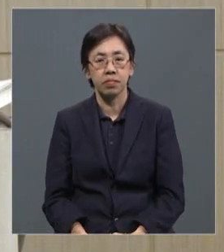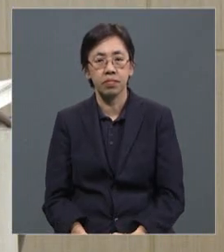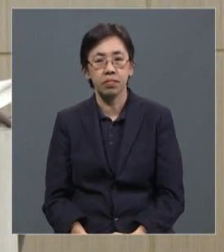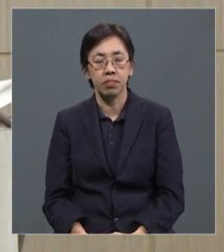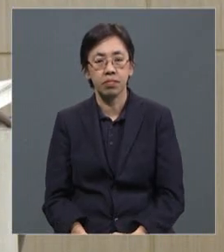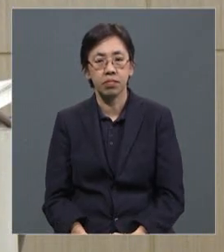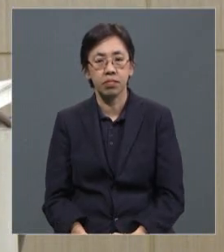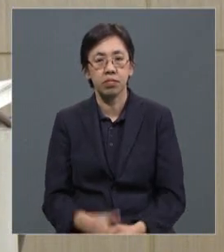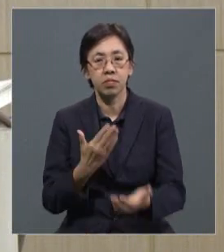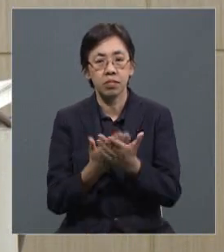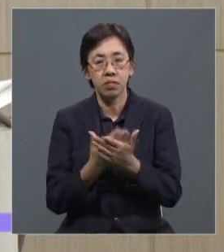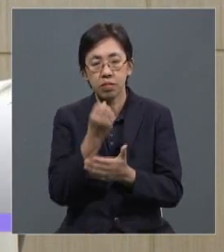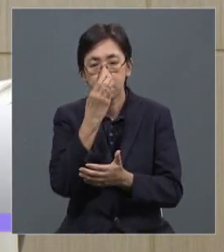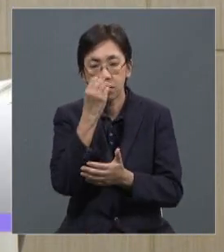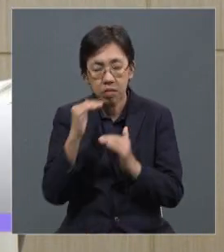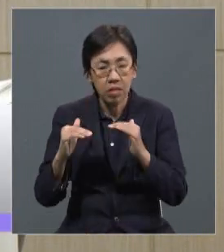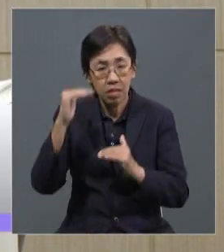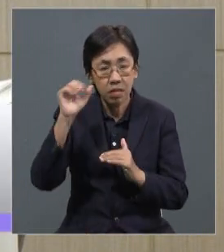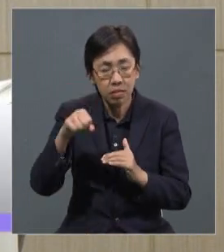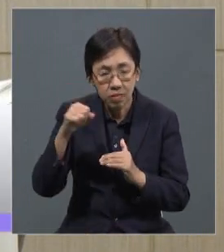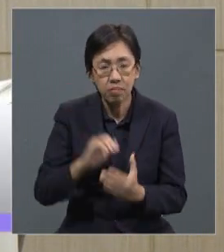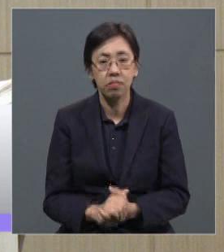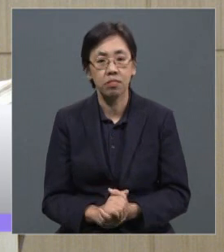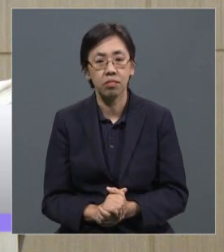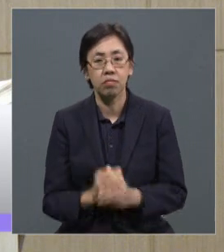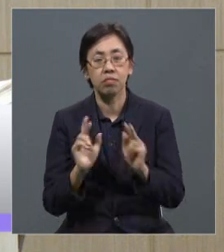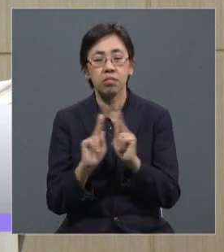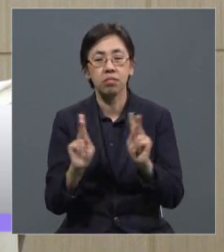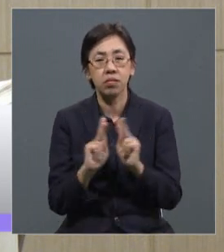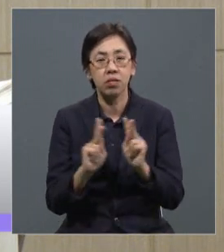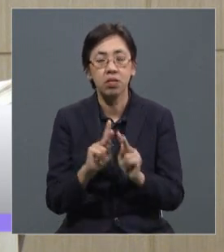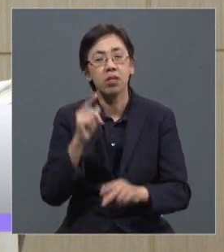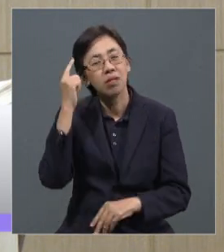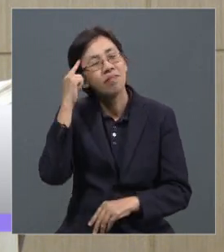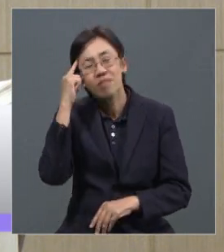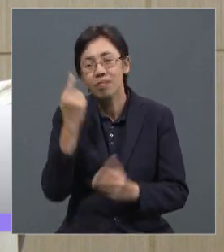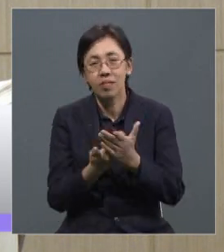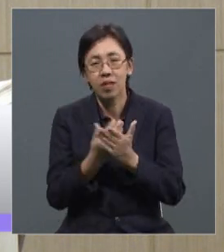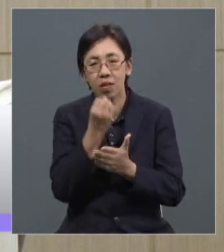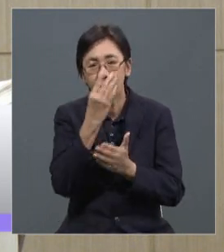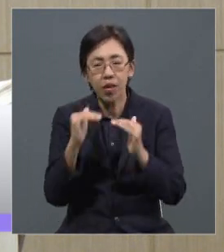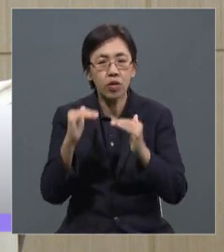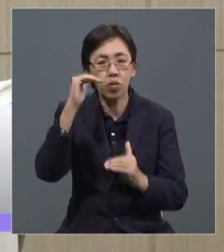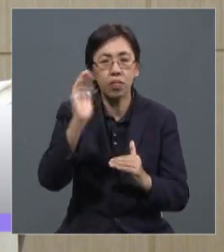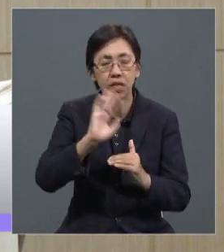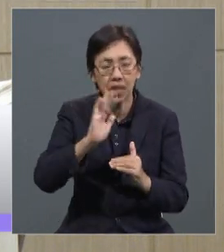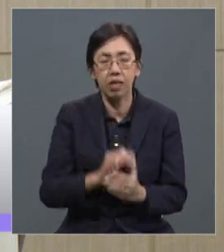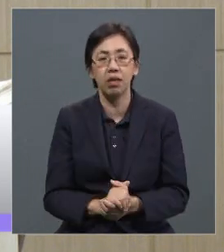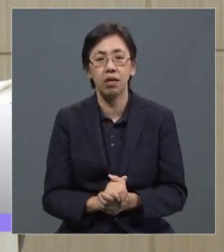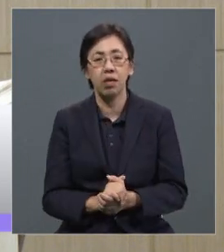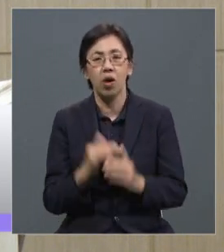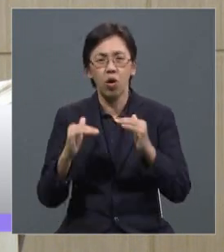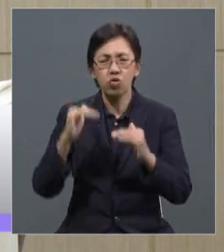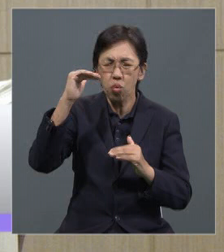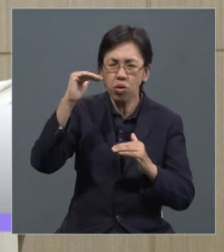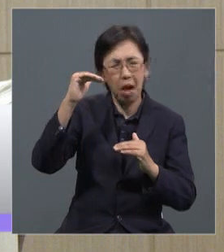ถามว่าอัตราดอกเบี้ยสูงไปหรือเปล่าเขาเรียนว่าคณะกรรมการประเมินว่าไม่ได้สูงเกินไปแล้วถ้าถามว่าบรรทัดฐานของการที่สูงเกิน